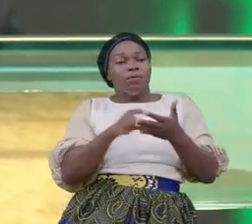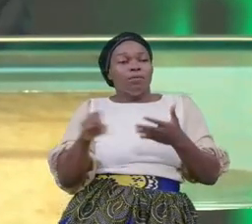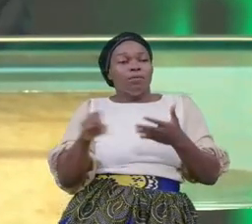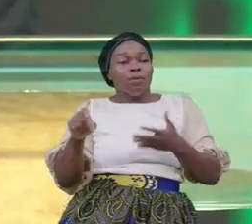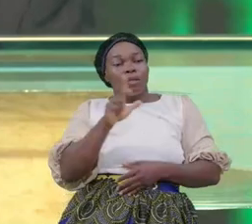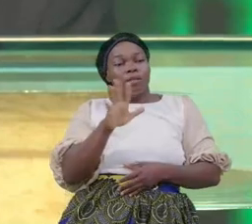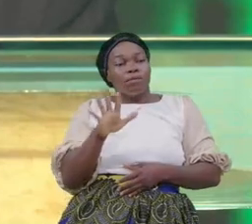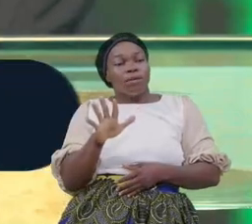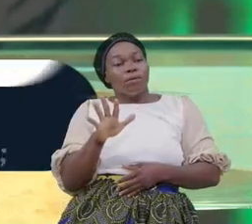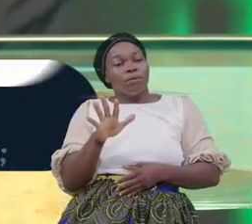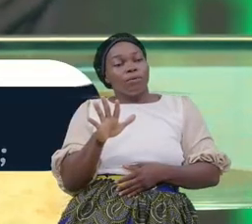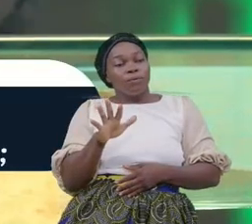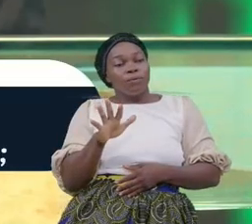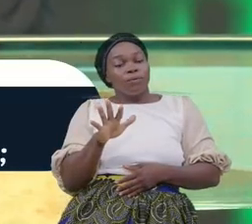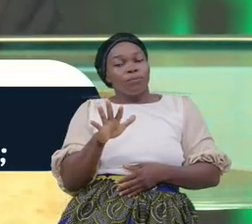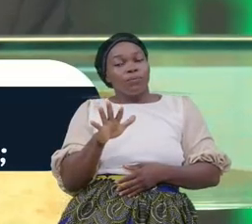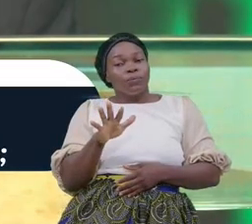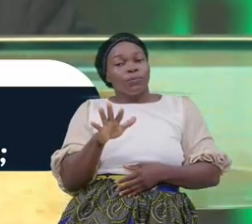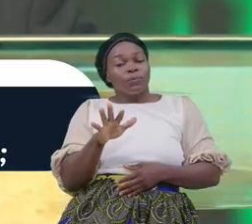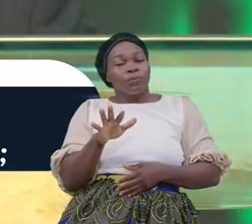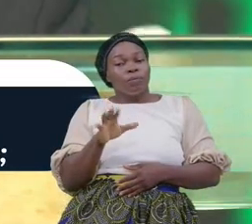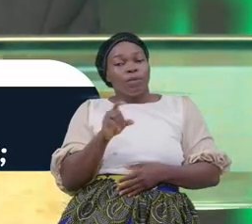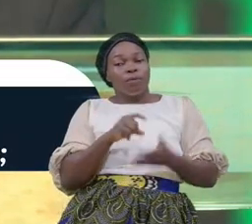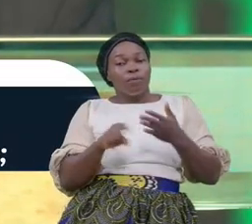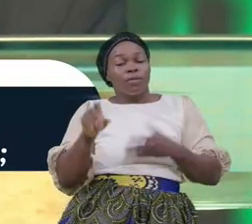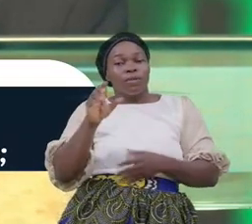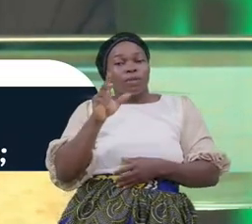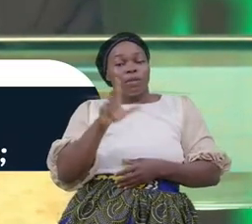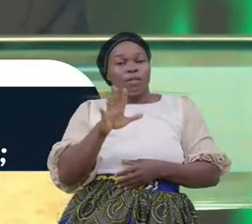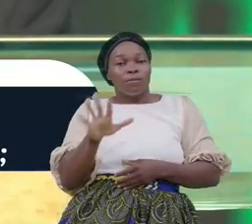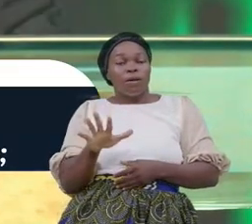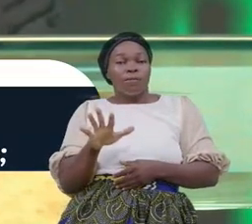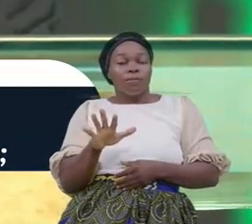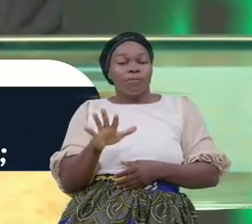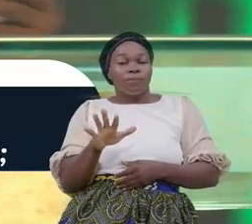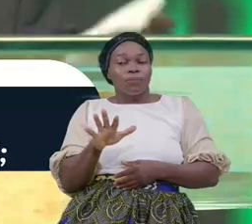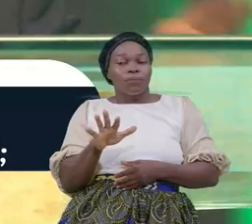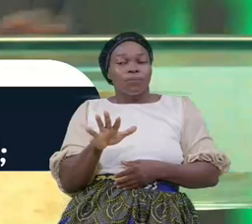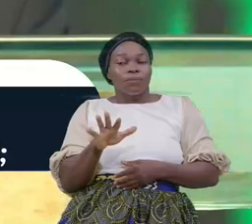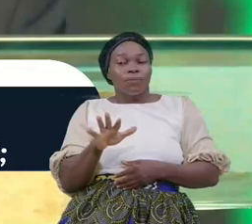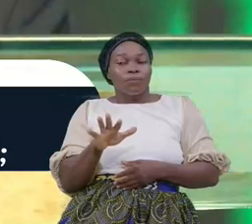Deux rois 18, 35, 2 rois 18, le verset 35.